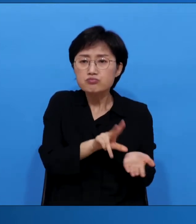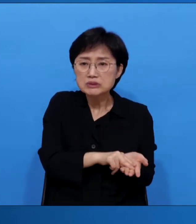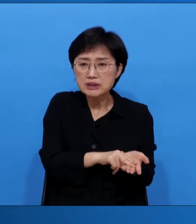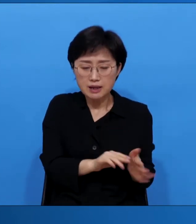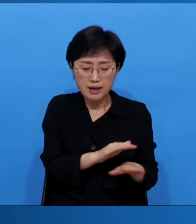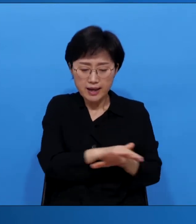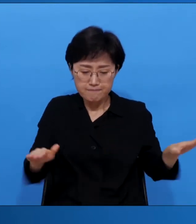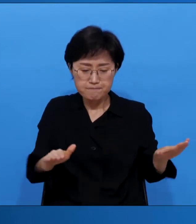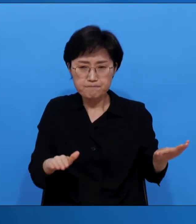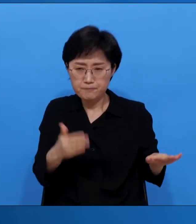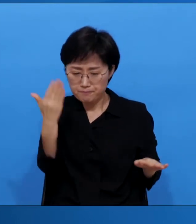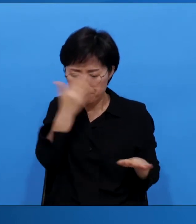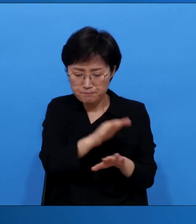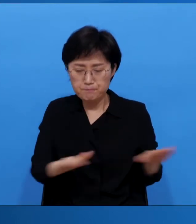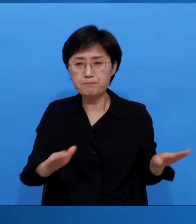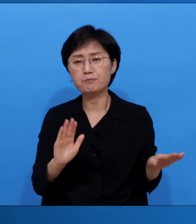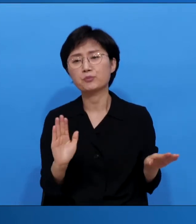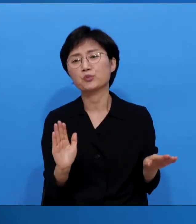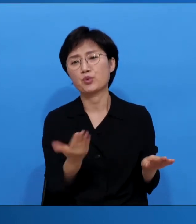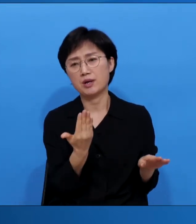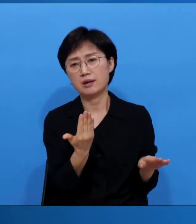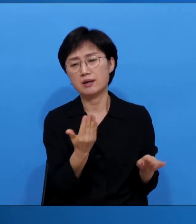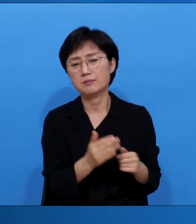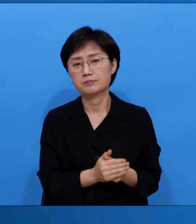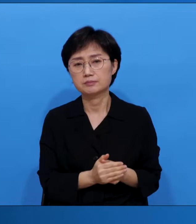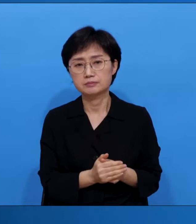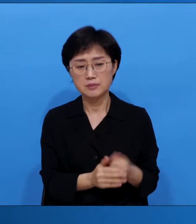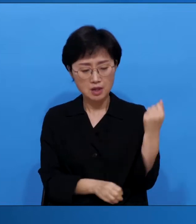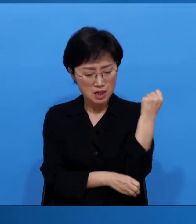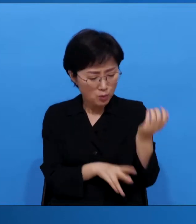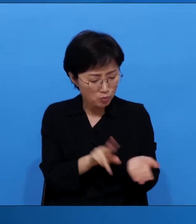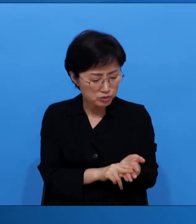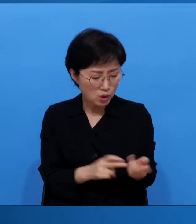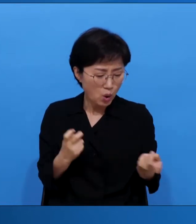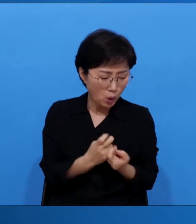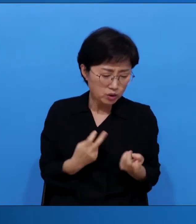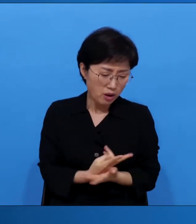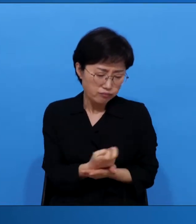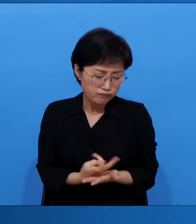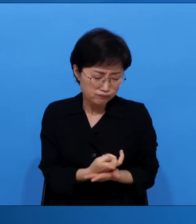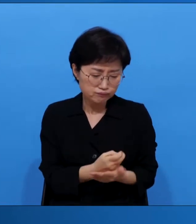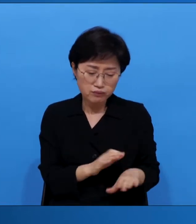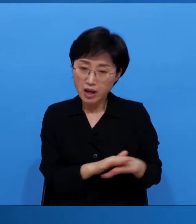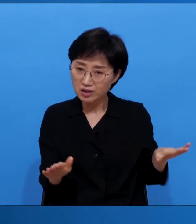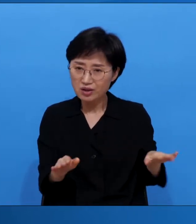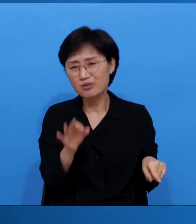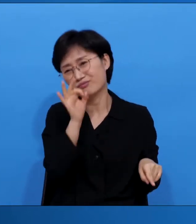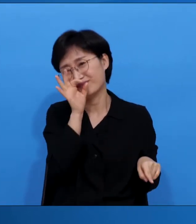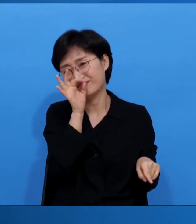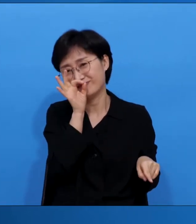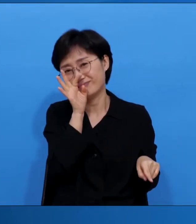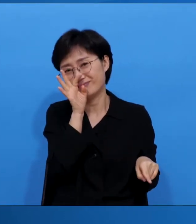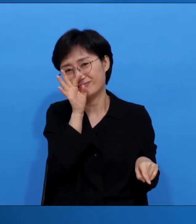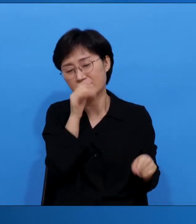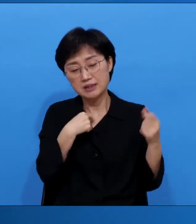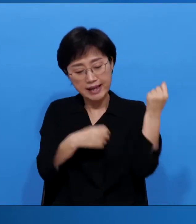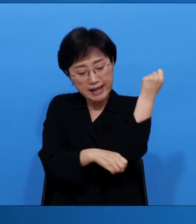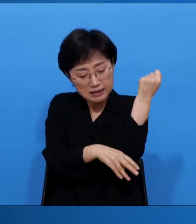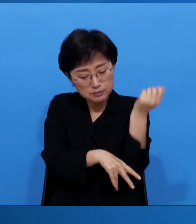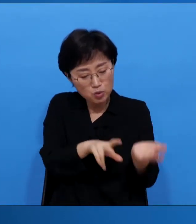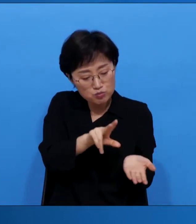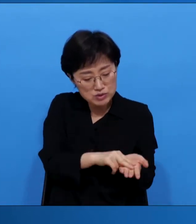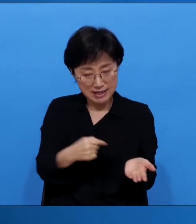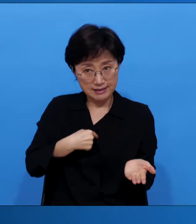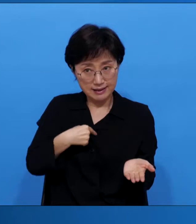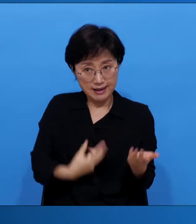fundamental healing arises. 몸부림친다고 되는 거 아닙니다. 근원이 치유돼요. And that is not healed simply because you struggle